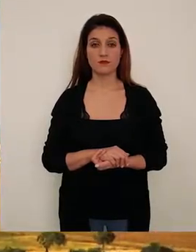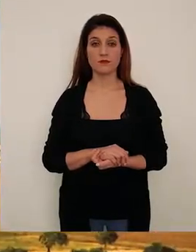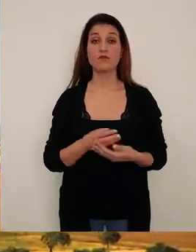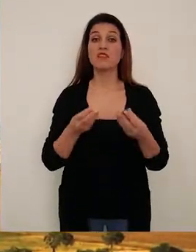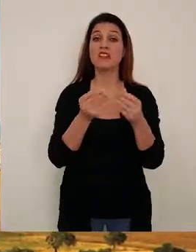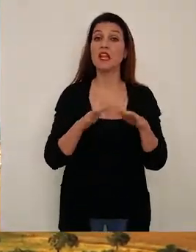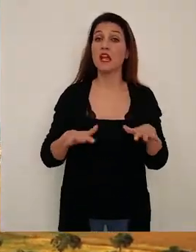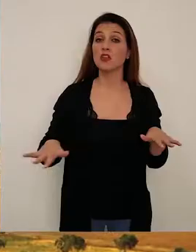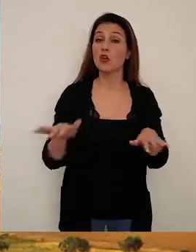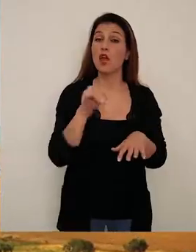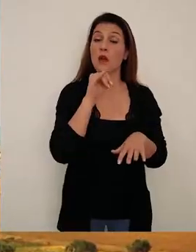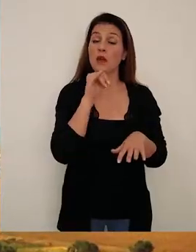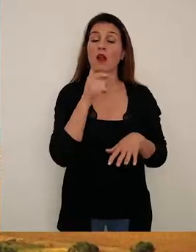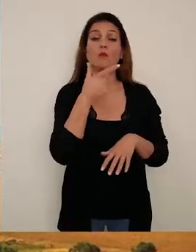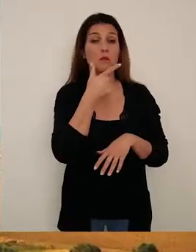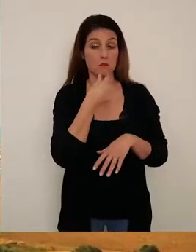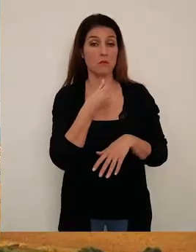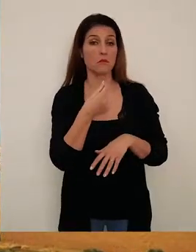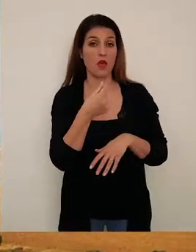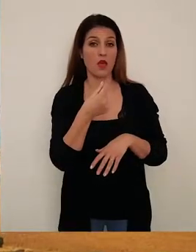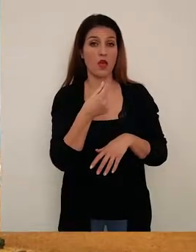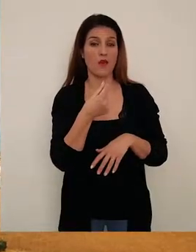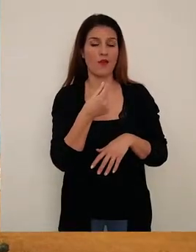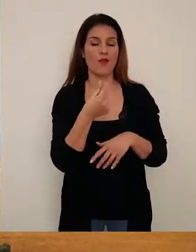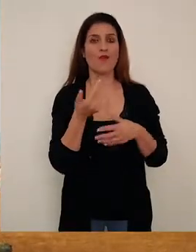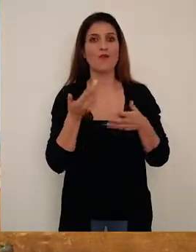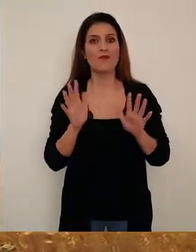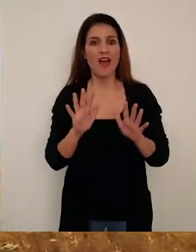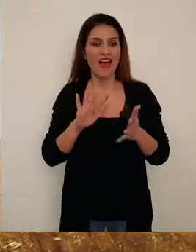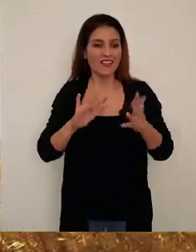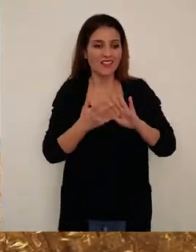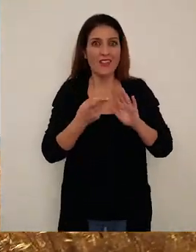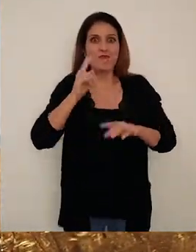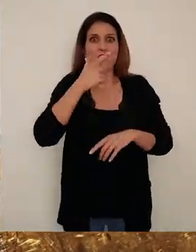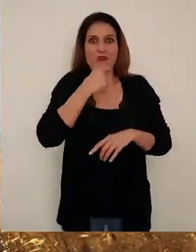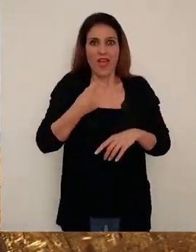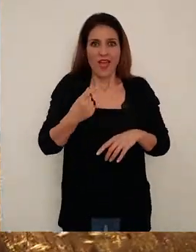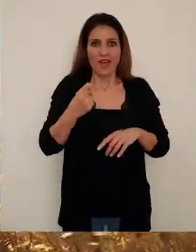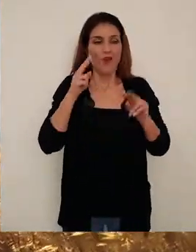Stupendo e suggestivo il territorio di Caprarica, ancor di più se lo si ammira dall'alto della serra.